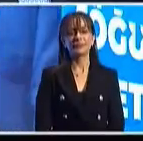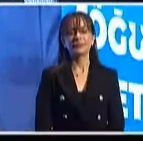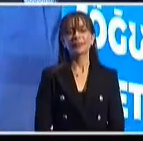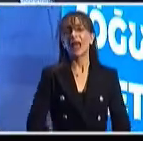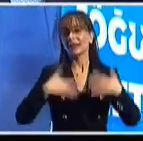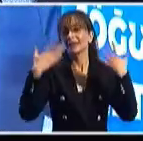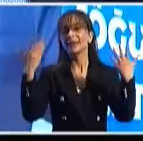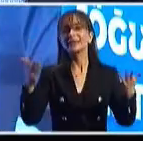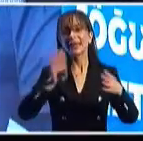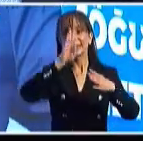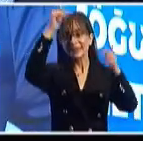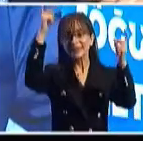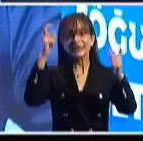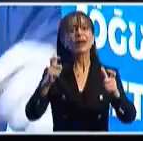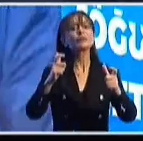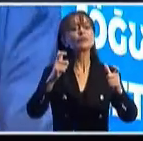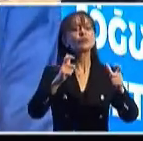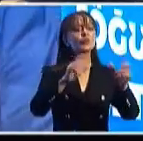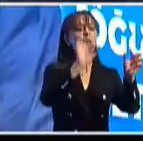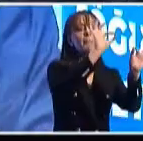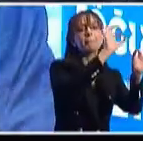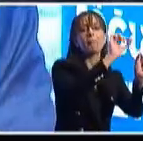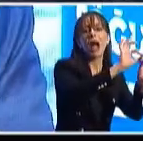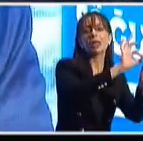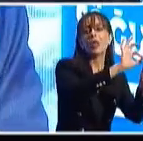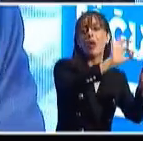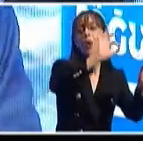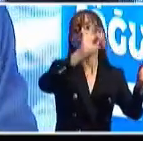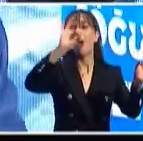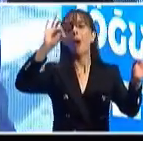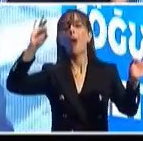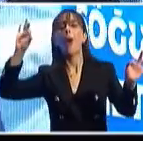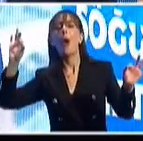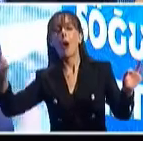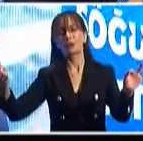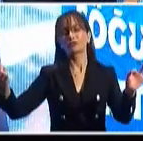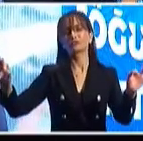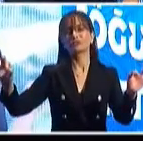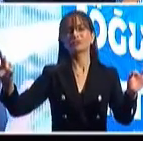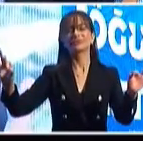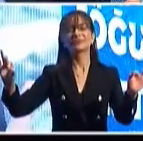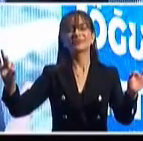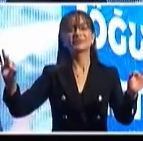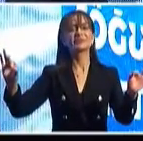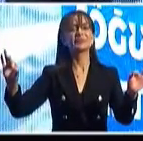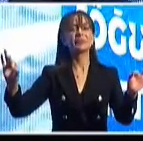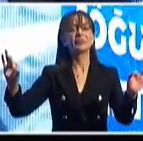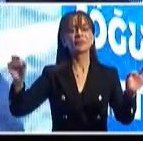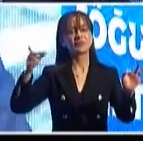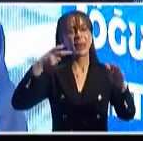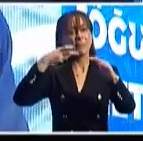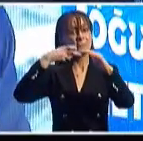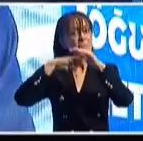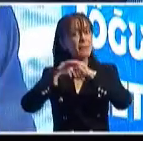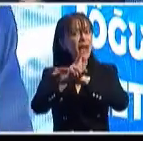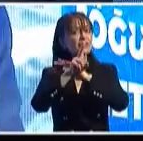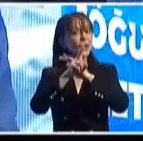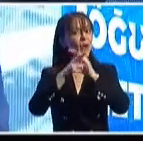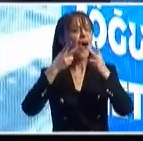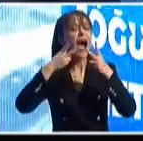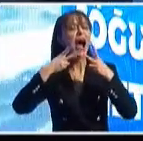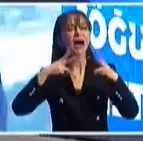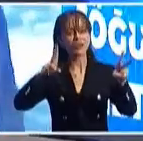Aslında İstanbul'un bir ucundan neredeyse bir ucuna kadar ulaşabileceğiniz bir hat bu. Bu da bizim